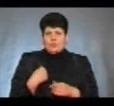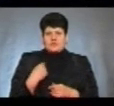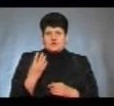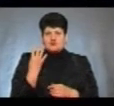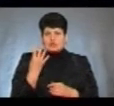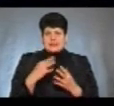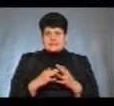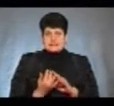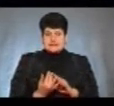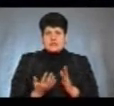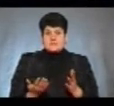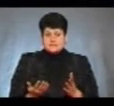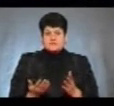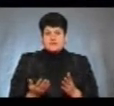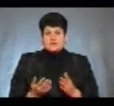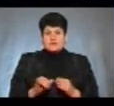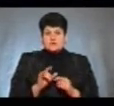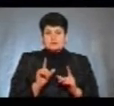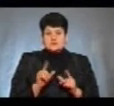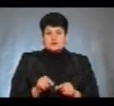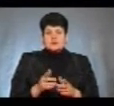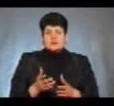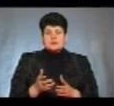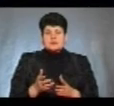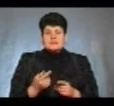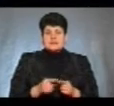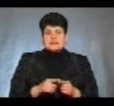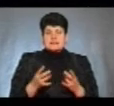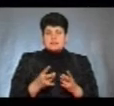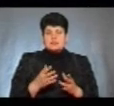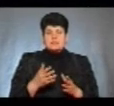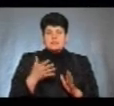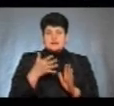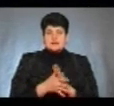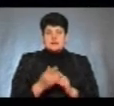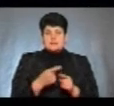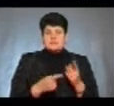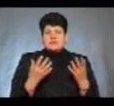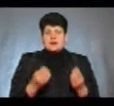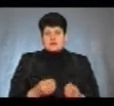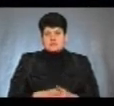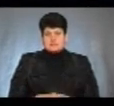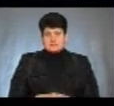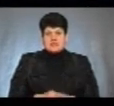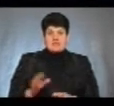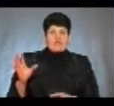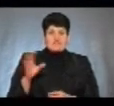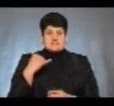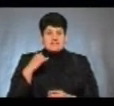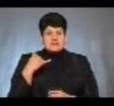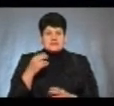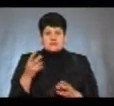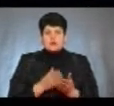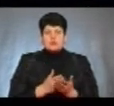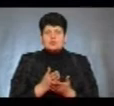села, найближчого населеного пункту, куди дільниця моя належить, це треба було витратити півдня часу. Всі виклика треба